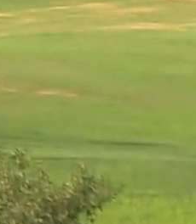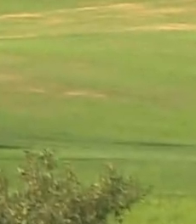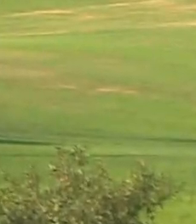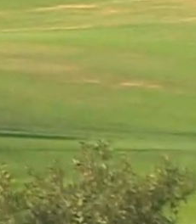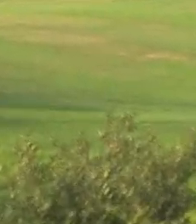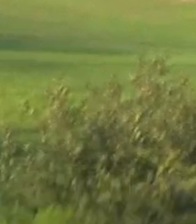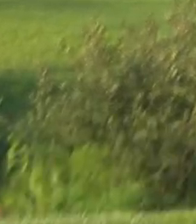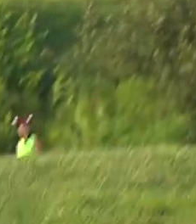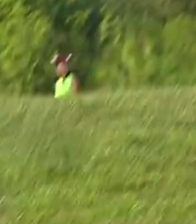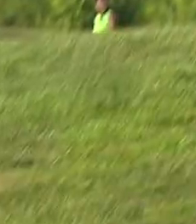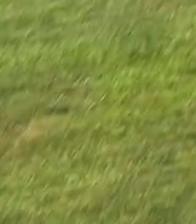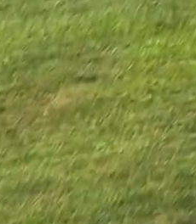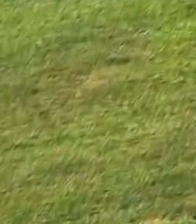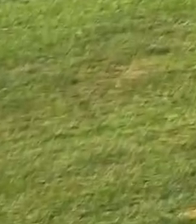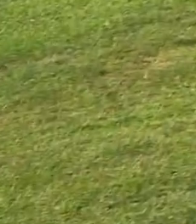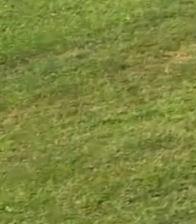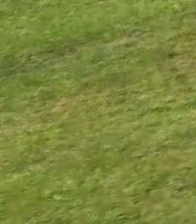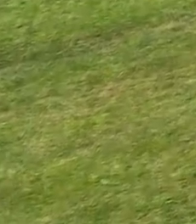으흠.